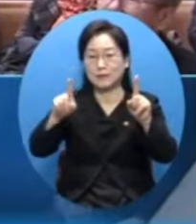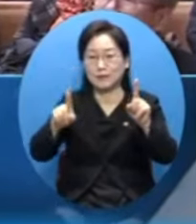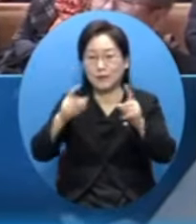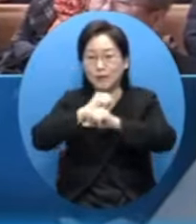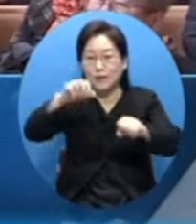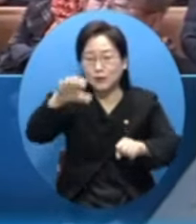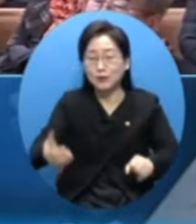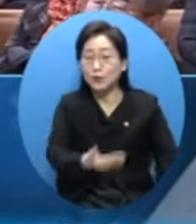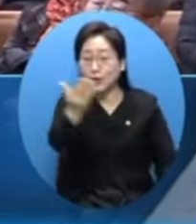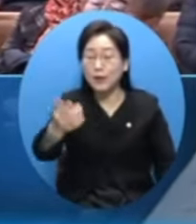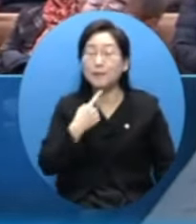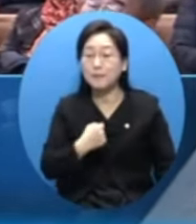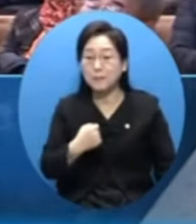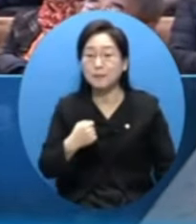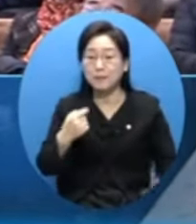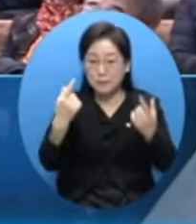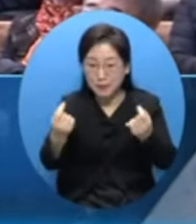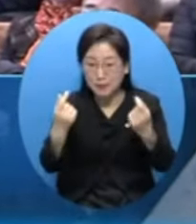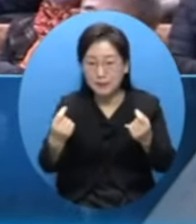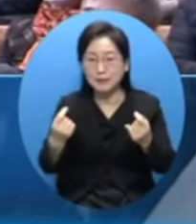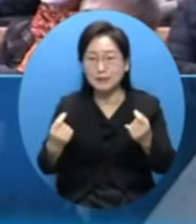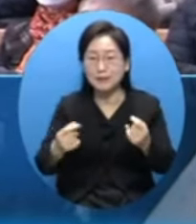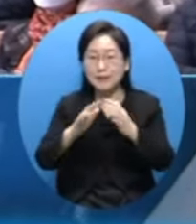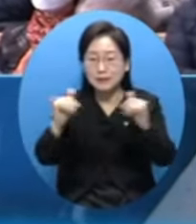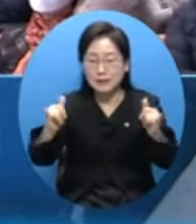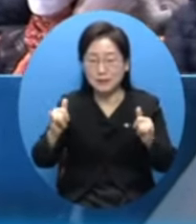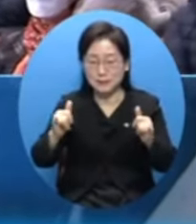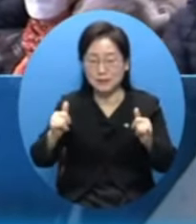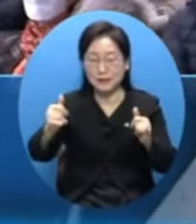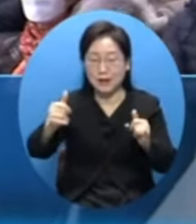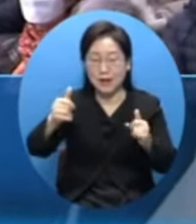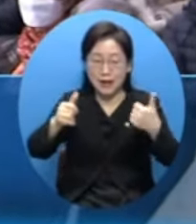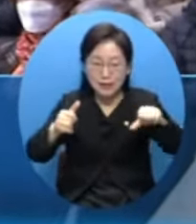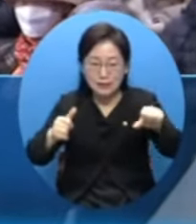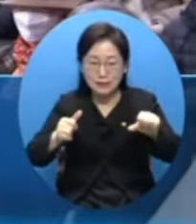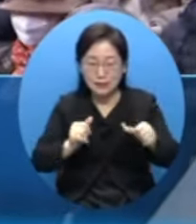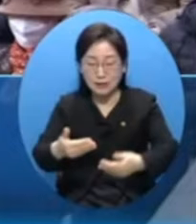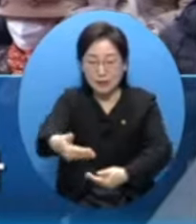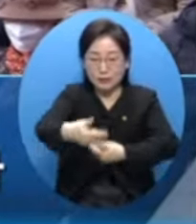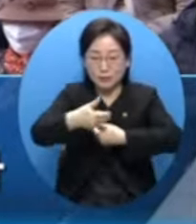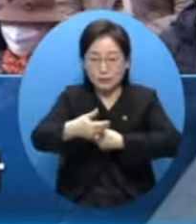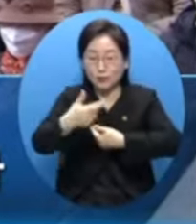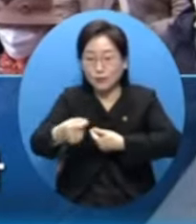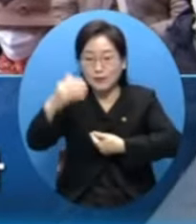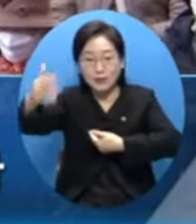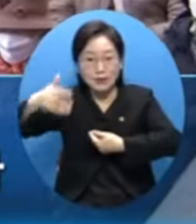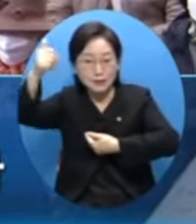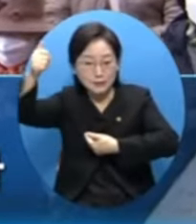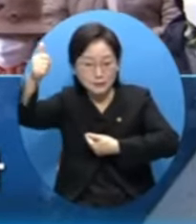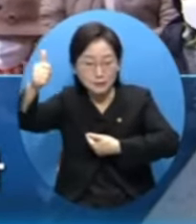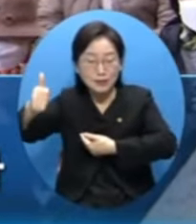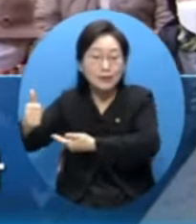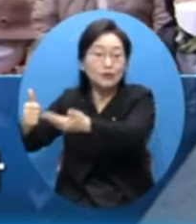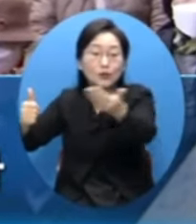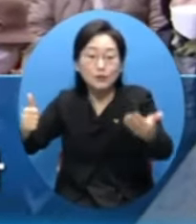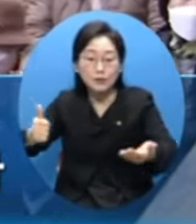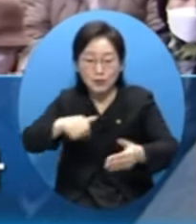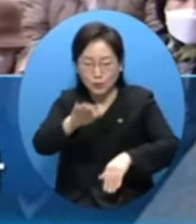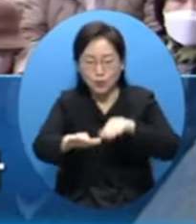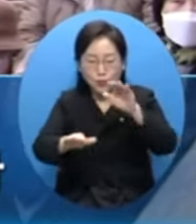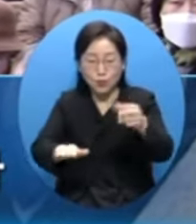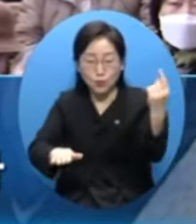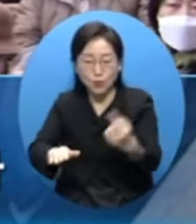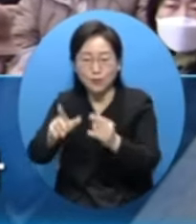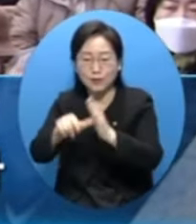광야에서도 너희가 당하였거니와 사람이 자기의 아들을 안는 것 같이 너희 하나님 여호와 야훼께서 너희가 걸어온 길에서